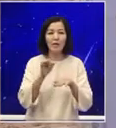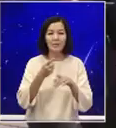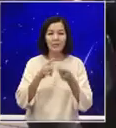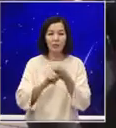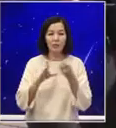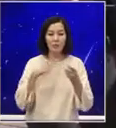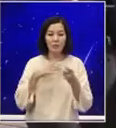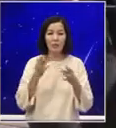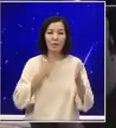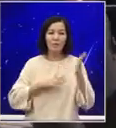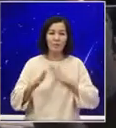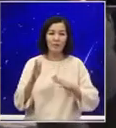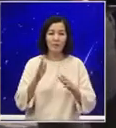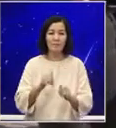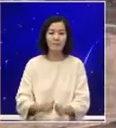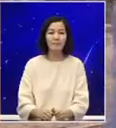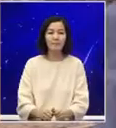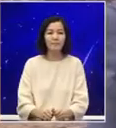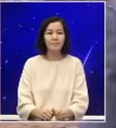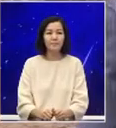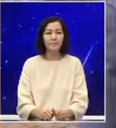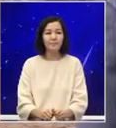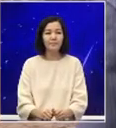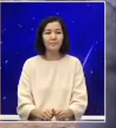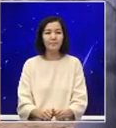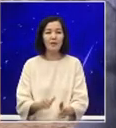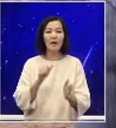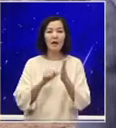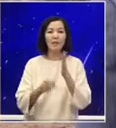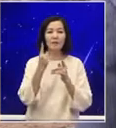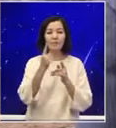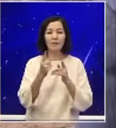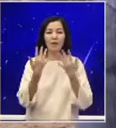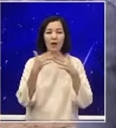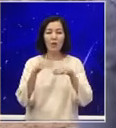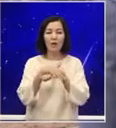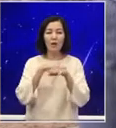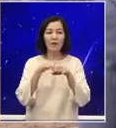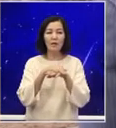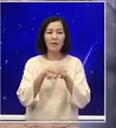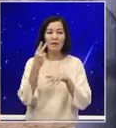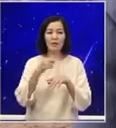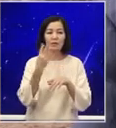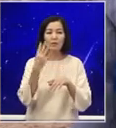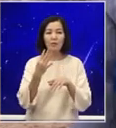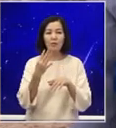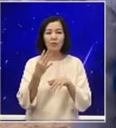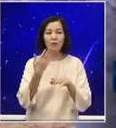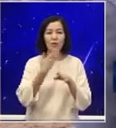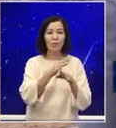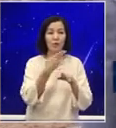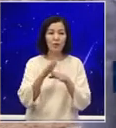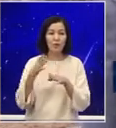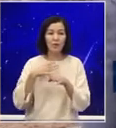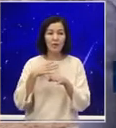көгілдір отынға қол жеткізе алмай келеді. Аудандағы 61 елді мекен. 61 елді мекен 24 селық округке бөлінген.